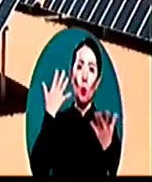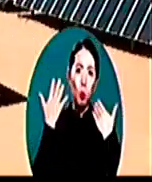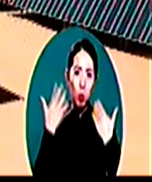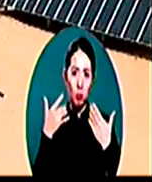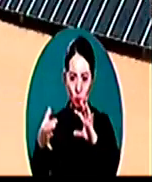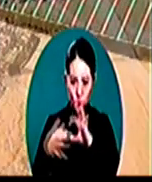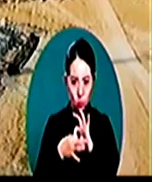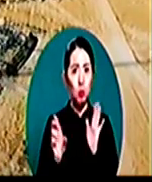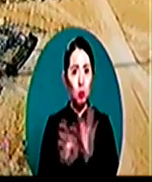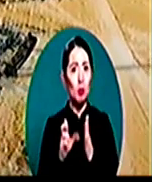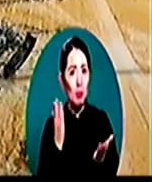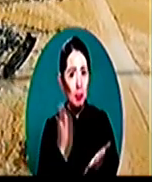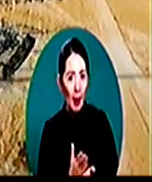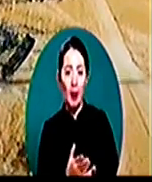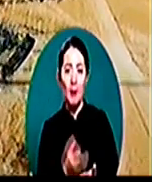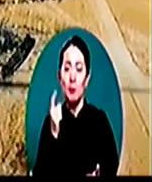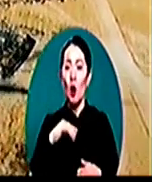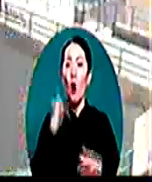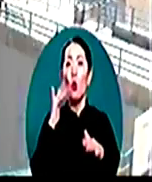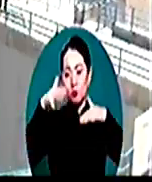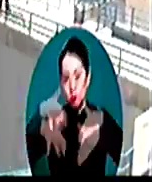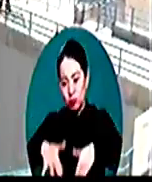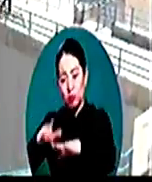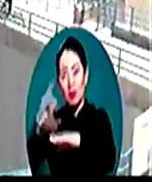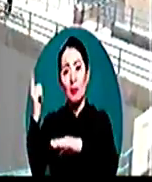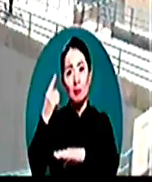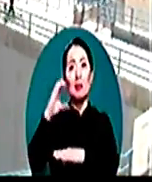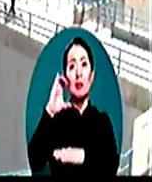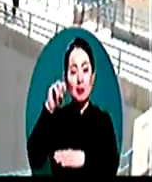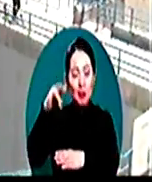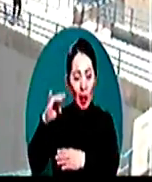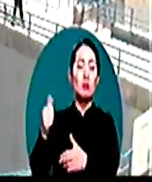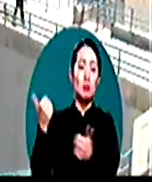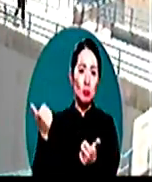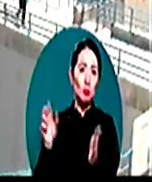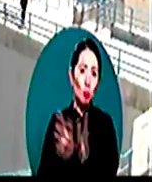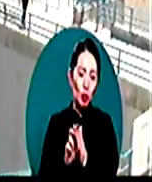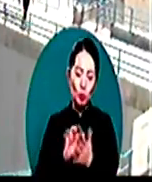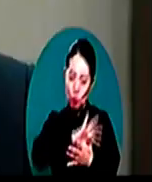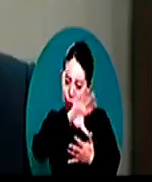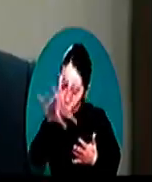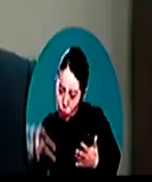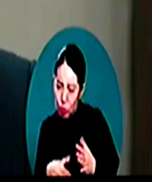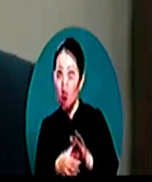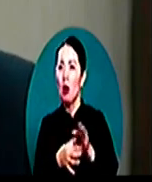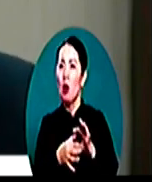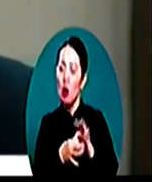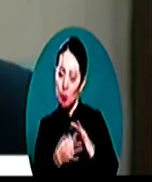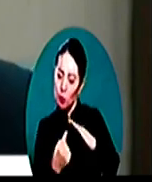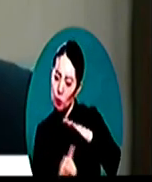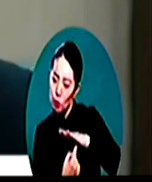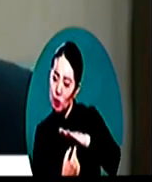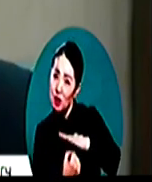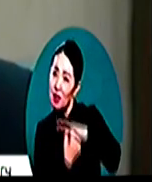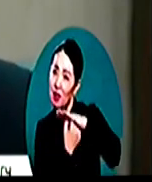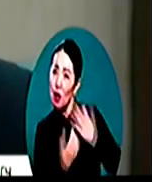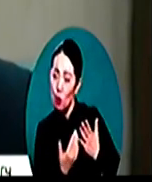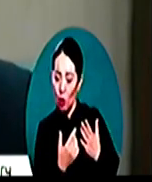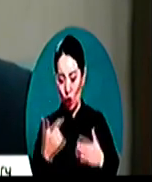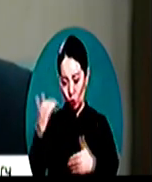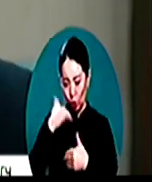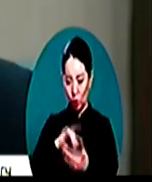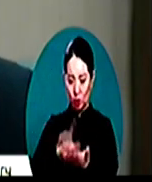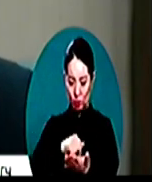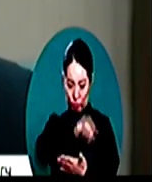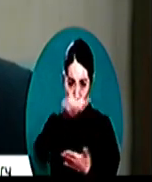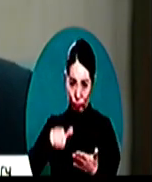нар салхины ийм бололцоонууд байна. За, мөн усан цахилгаан станцуудаар бололцоонууд байна. Энэ бүгд дээрээ бол одоо бид төшөглөөд ингээд